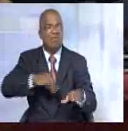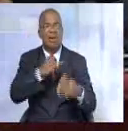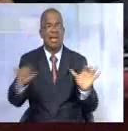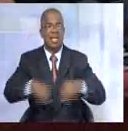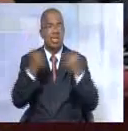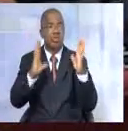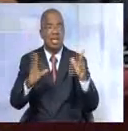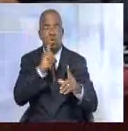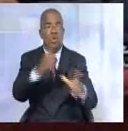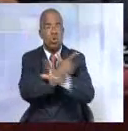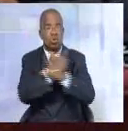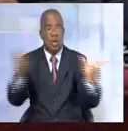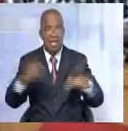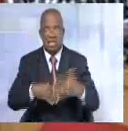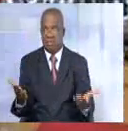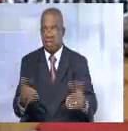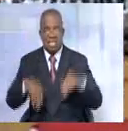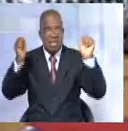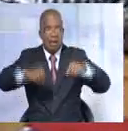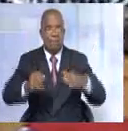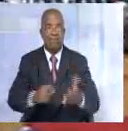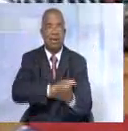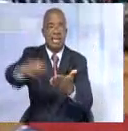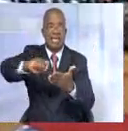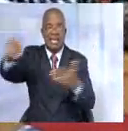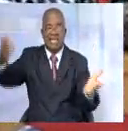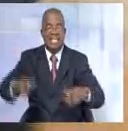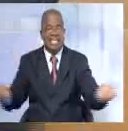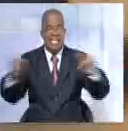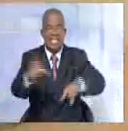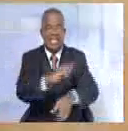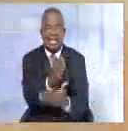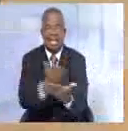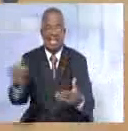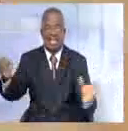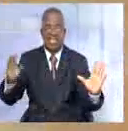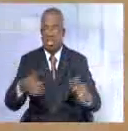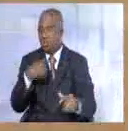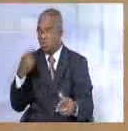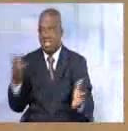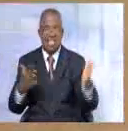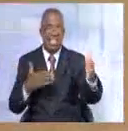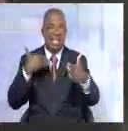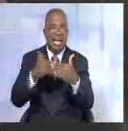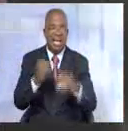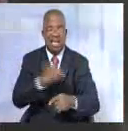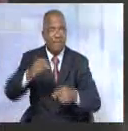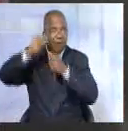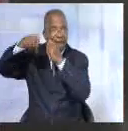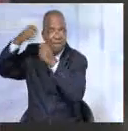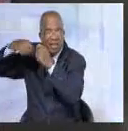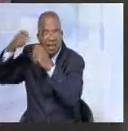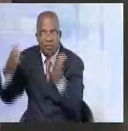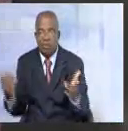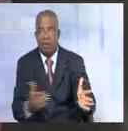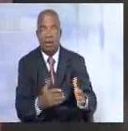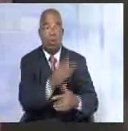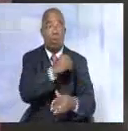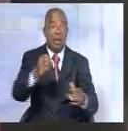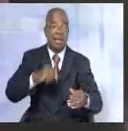par la Constitution. L'association dénonce une situation périlleuse pour les médias qui doivent composer avec le pouvoir et des